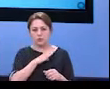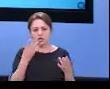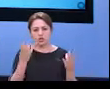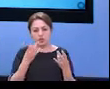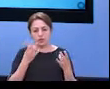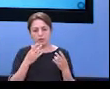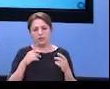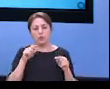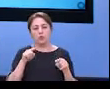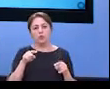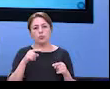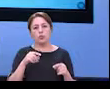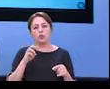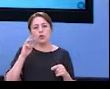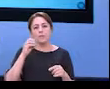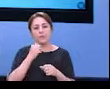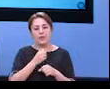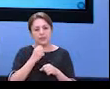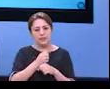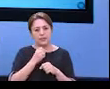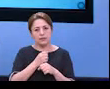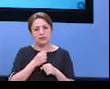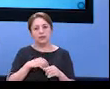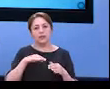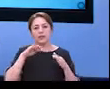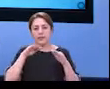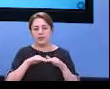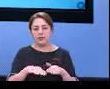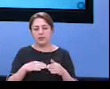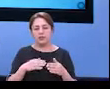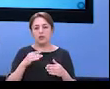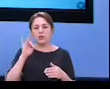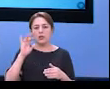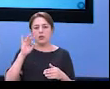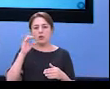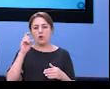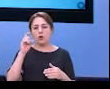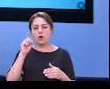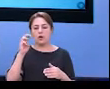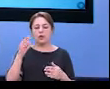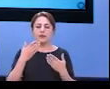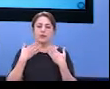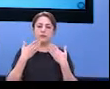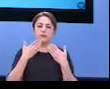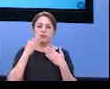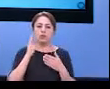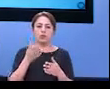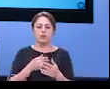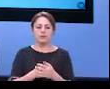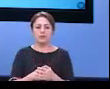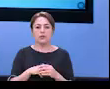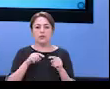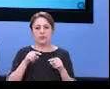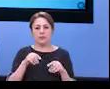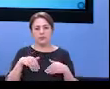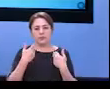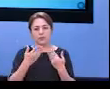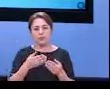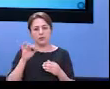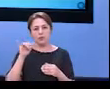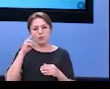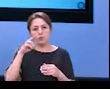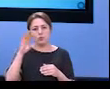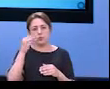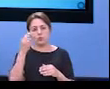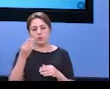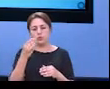tagi rohat hisoblanadi. Keling, ushbu maqolda berilgan so'zlardagi undosh tovushlarni tahlil